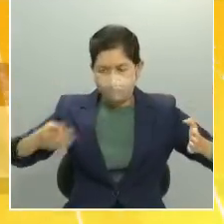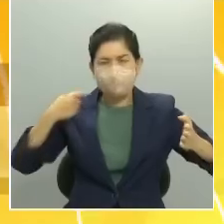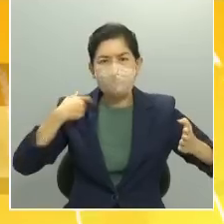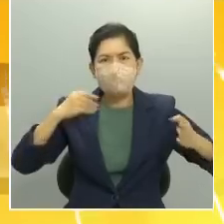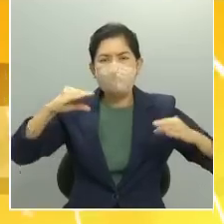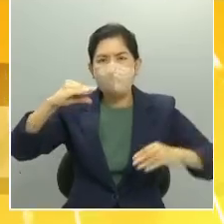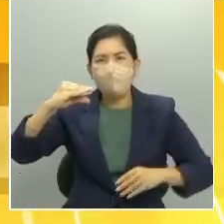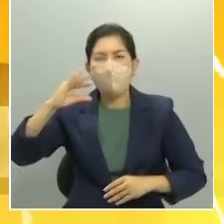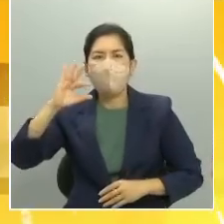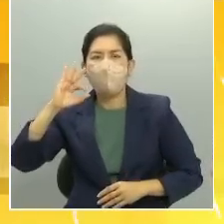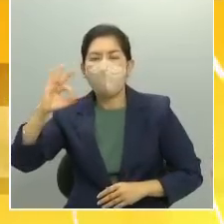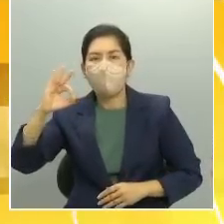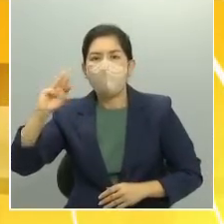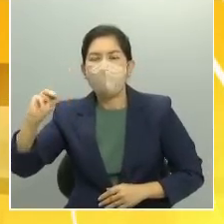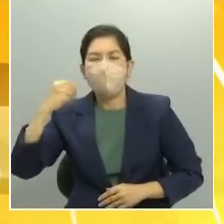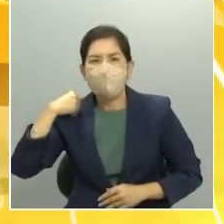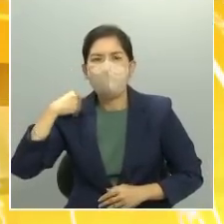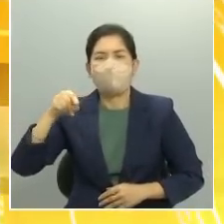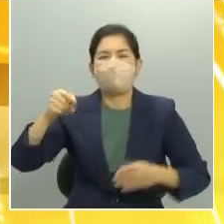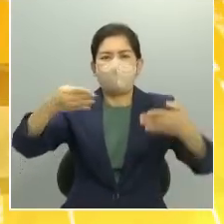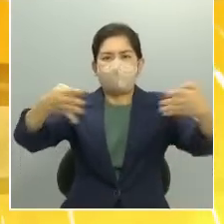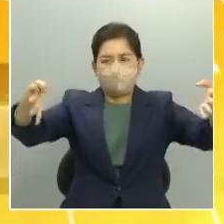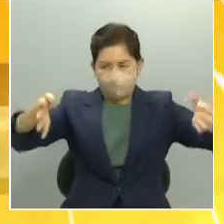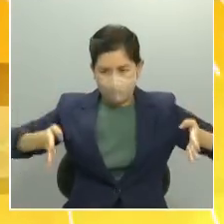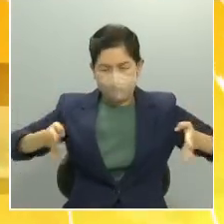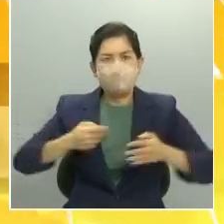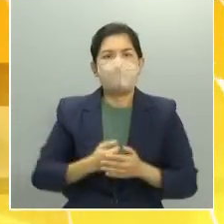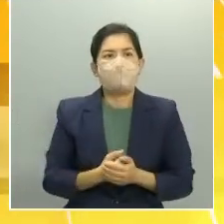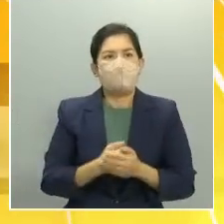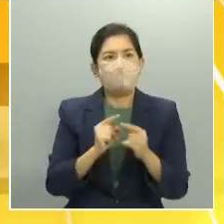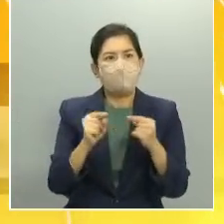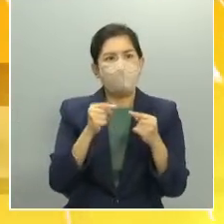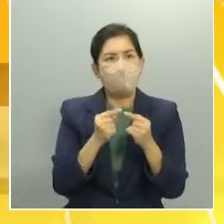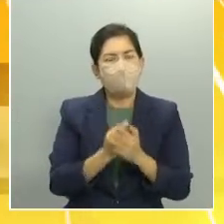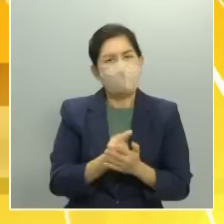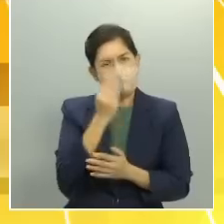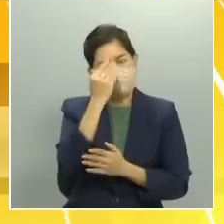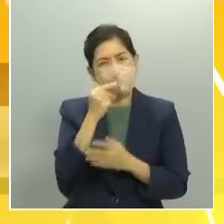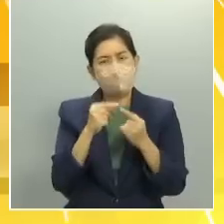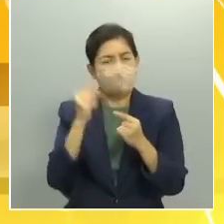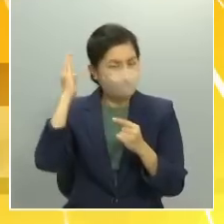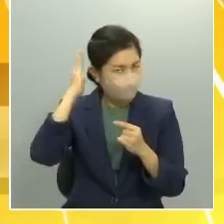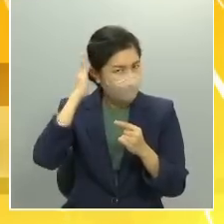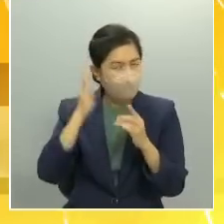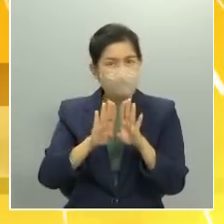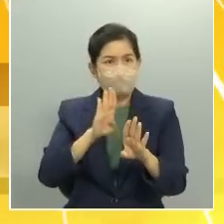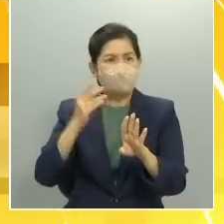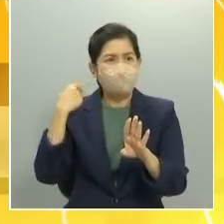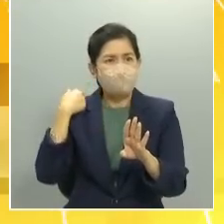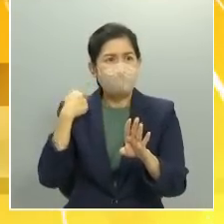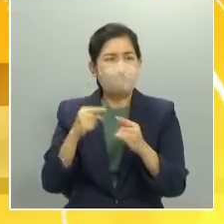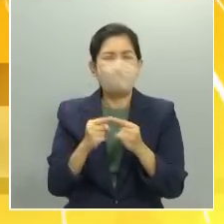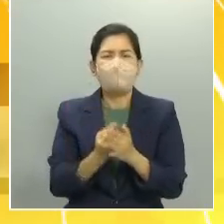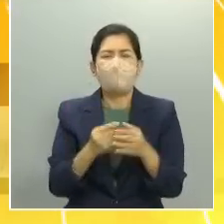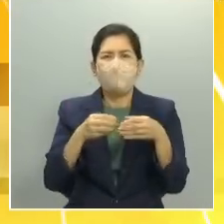พี่ที่อยู่เวทีอยู่ด้านหลังสุดแล้วมันมีประตูออกเขาอาจจะออกได้ก็ได้นักดนตรีก็ไม่ได้คิดถึงขั้นว่าพี่นักดนตรีจะโดนกันหมดเลยเป็นครั้งแรกของ